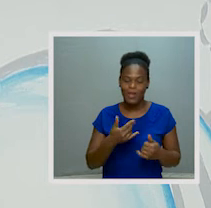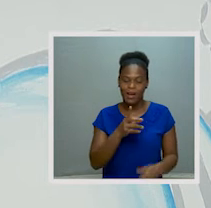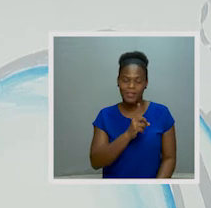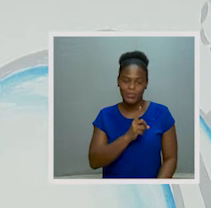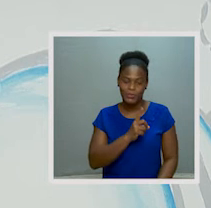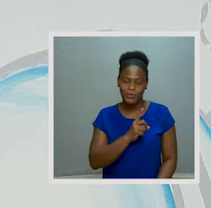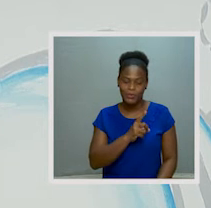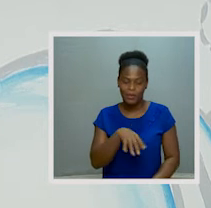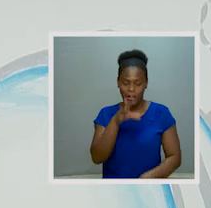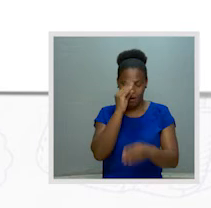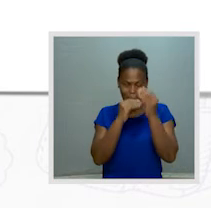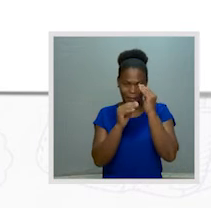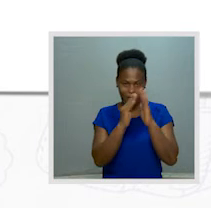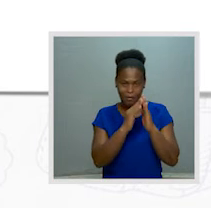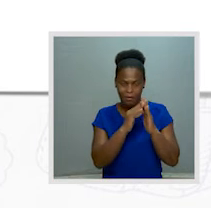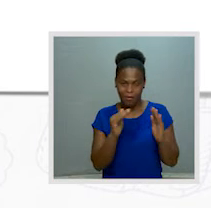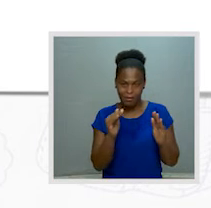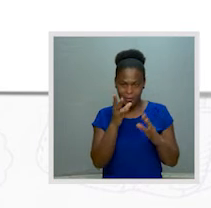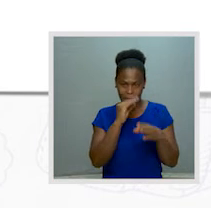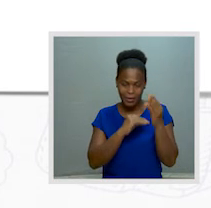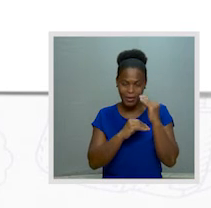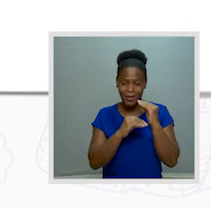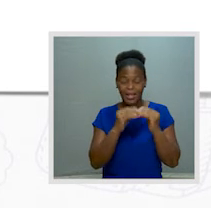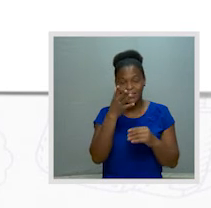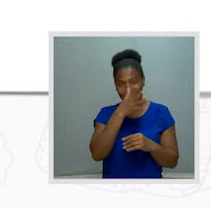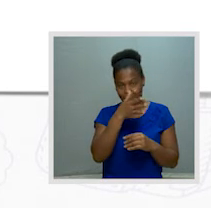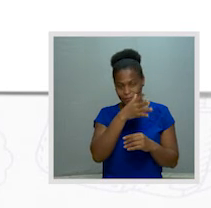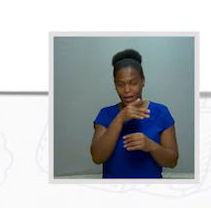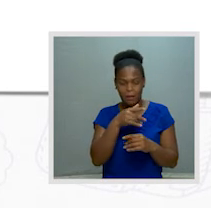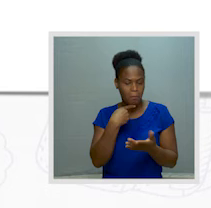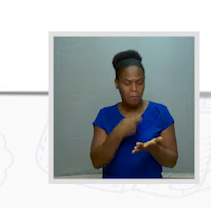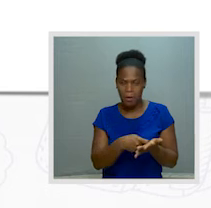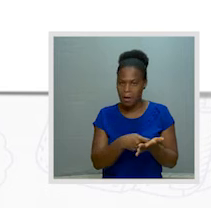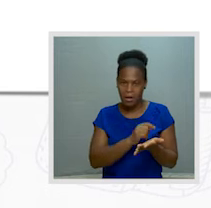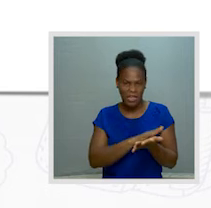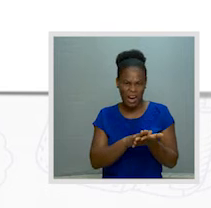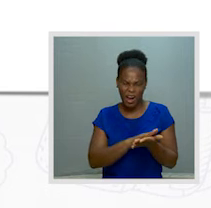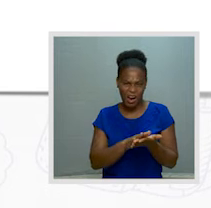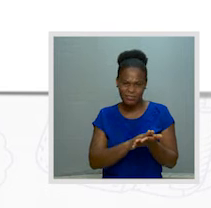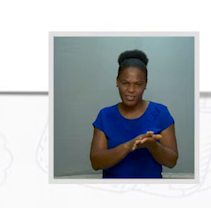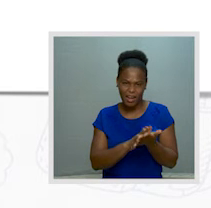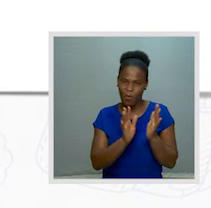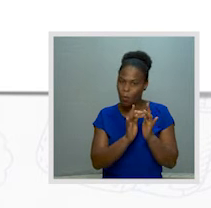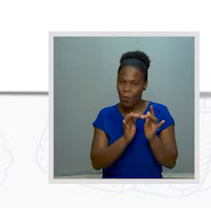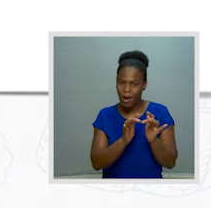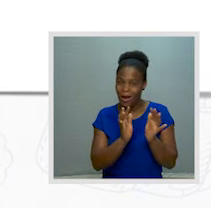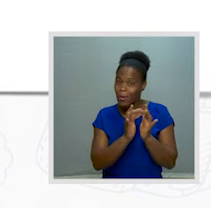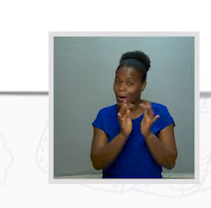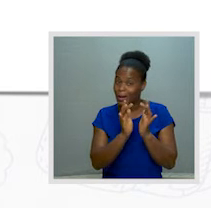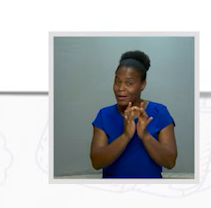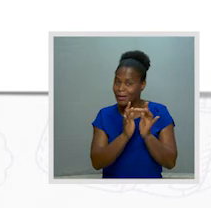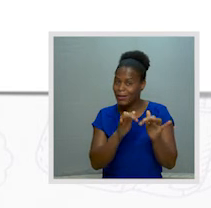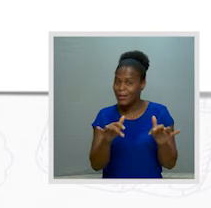Puis 6. Apprendre à la maison, ce sont des activités gratuites en ligne.